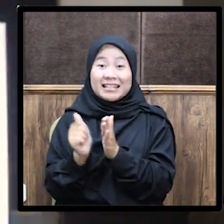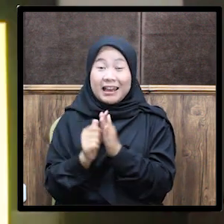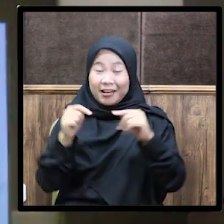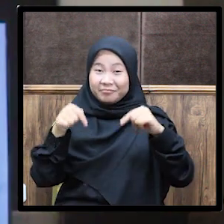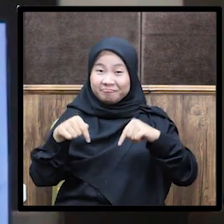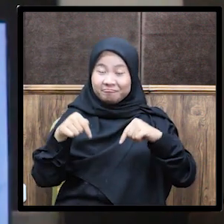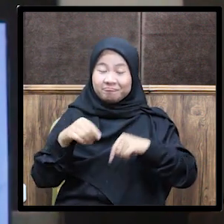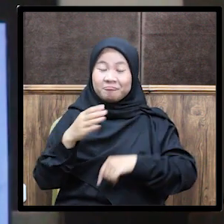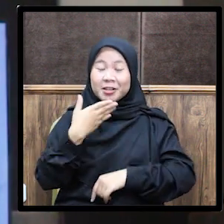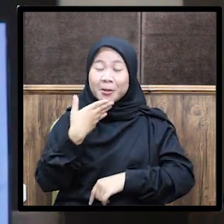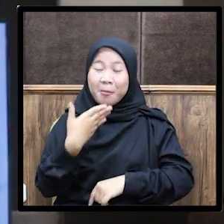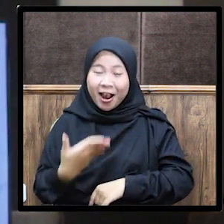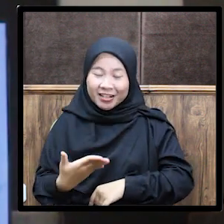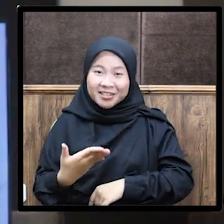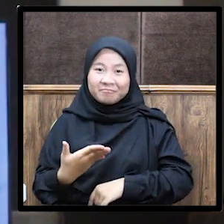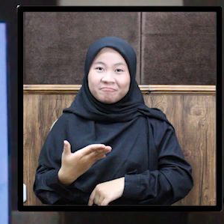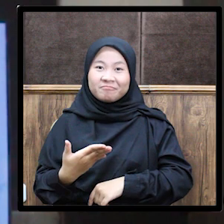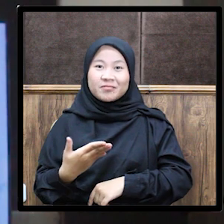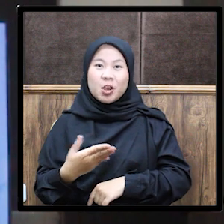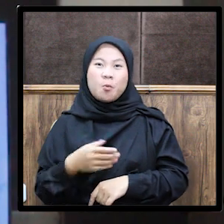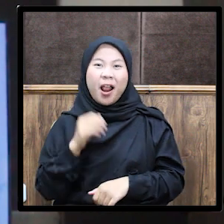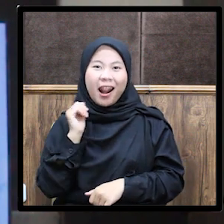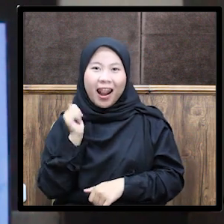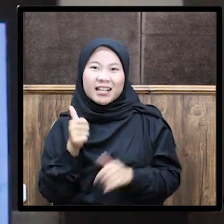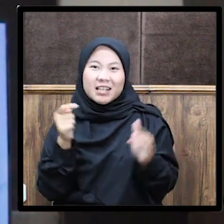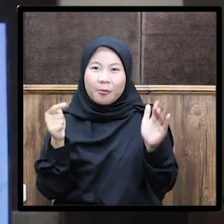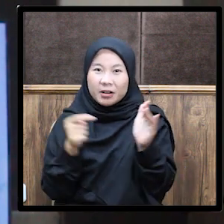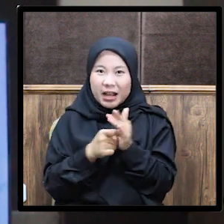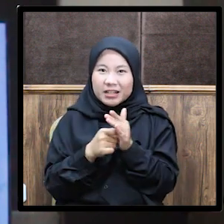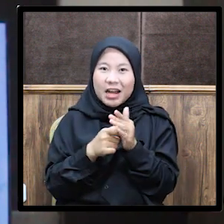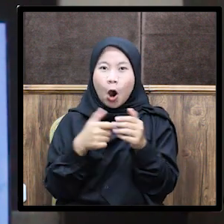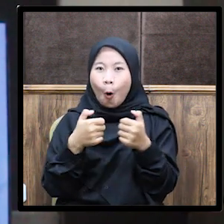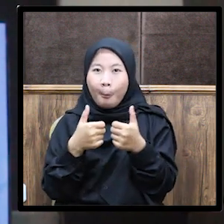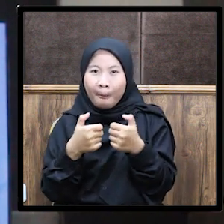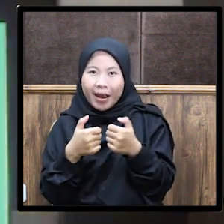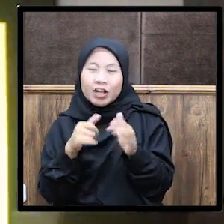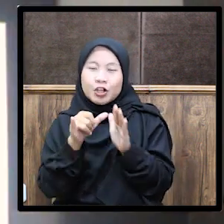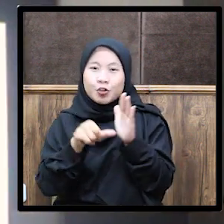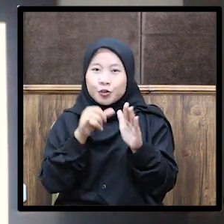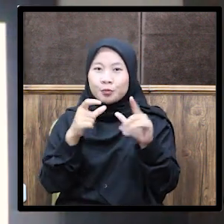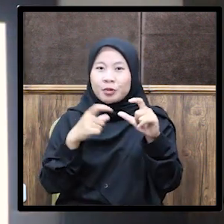kasih, matur nuwun. Jangan lupa like, subscribe, dan komen di channel YouTube Solidar